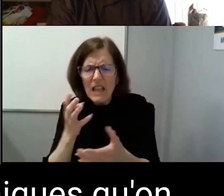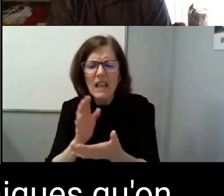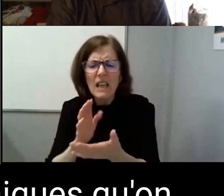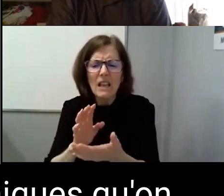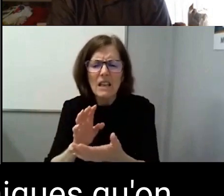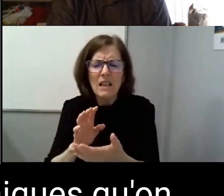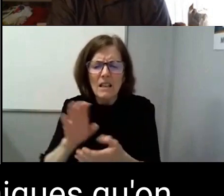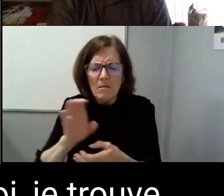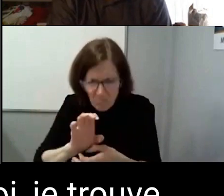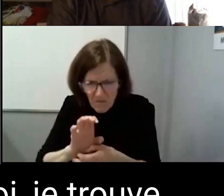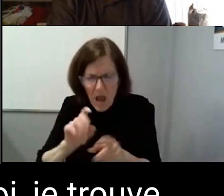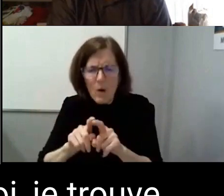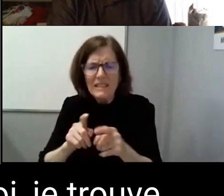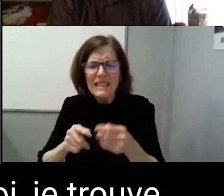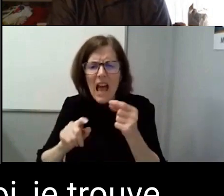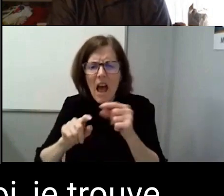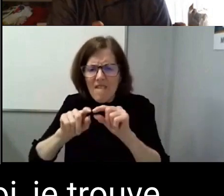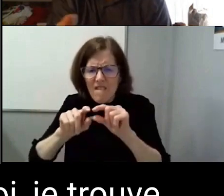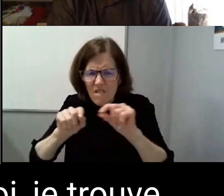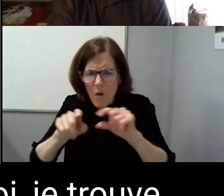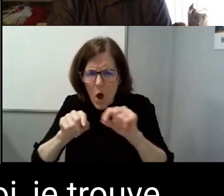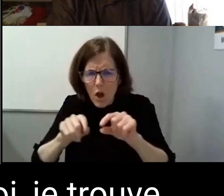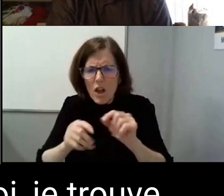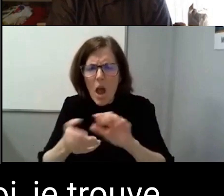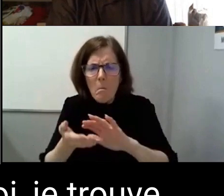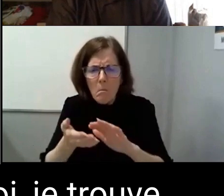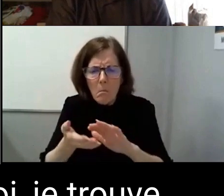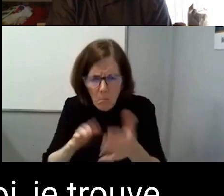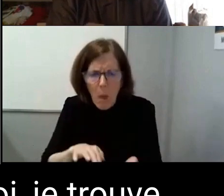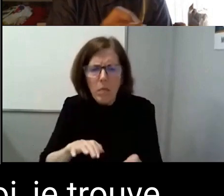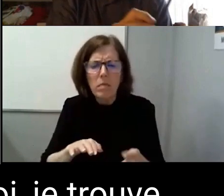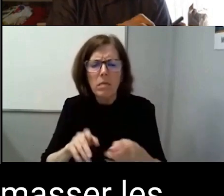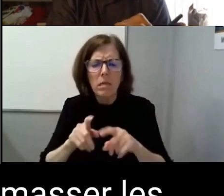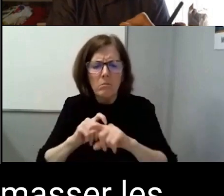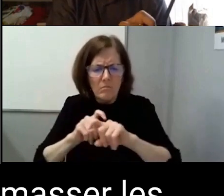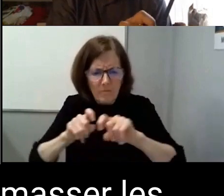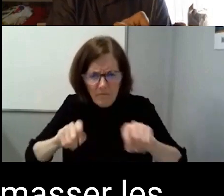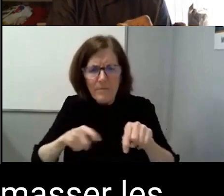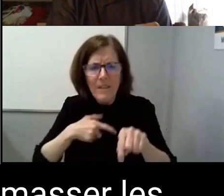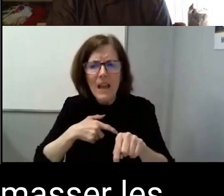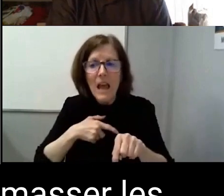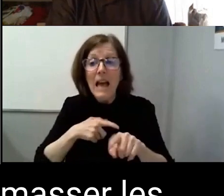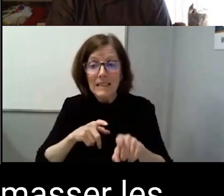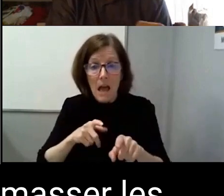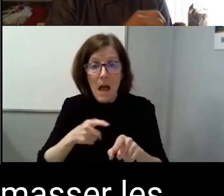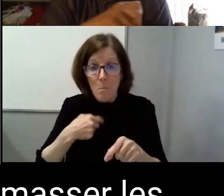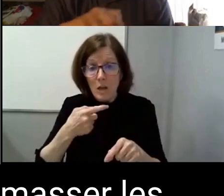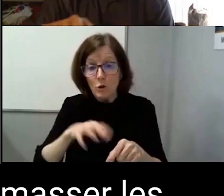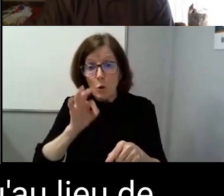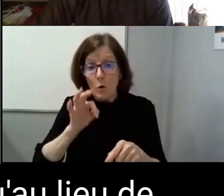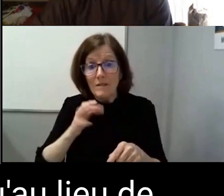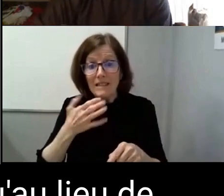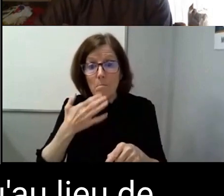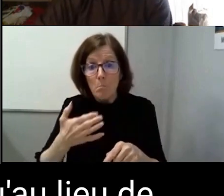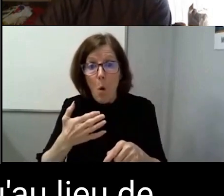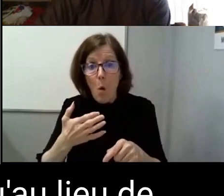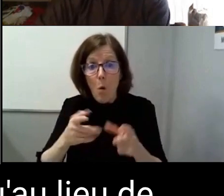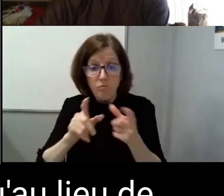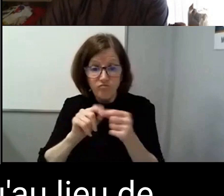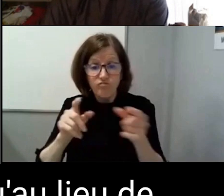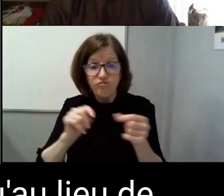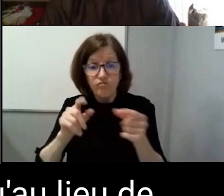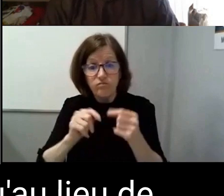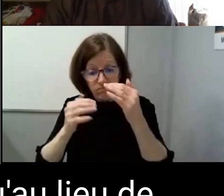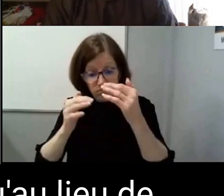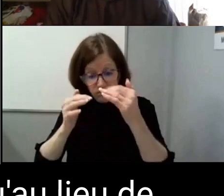des déchets organiques qu'on retrouvait sur le terrain. Moi, je trouve que ça me donne un bon narratif aussi pour ramasser les feuilles mortes, puis les tiges,